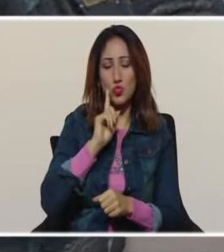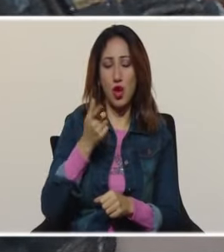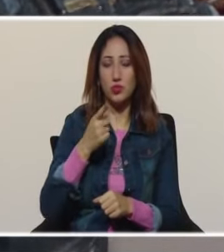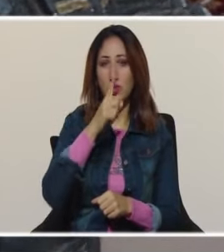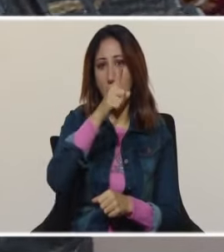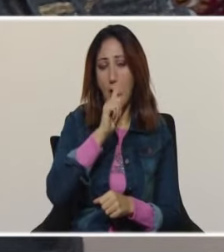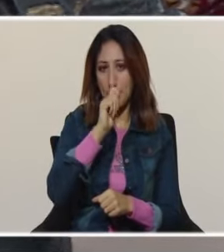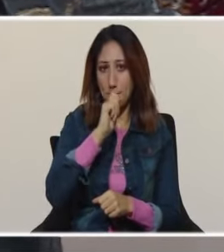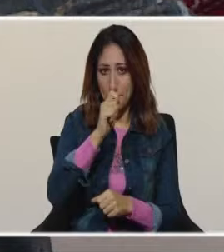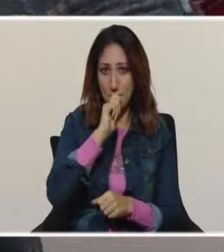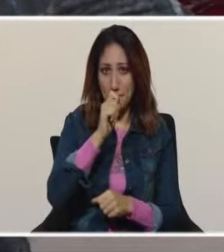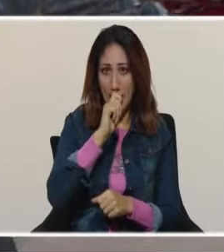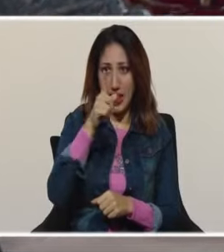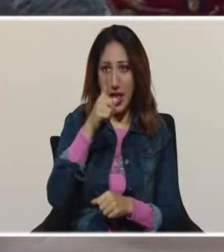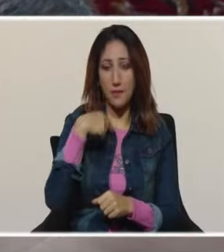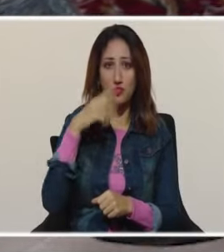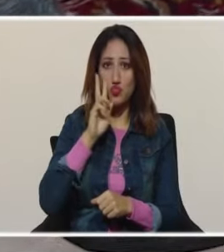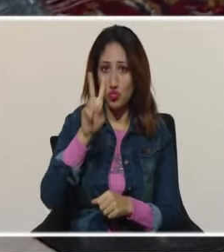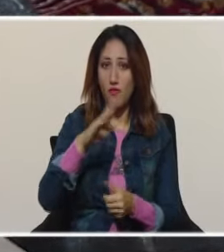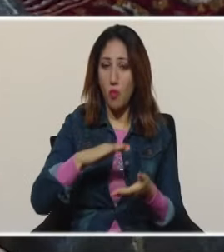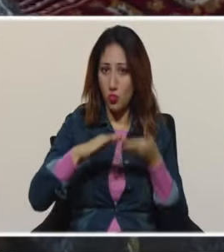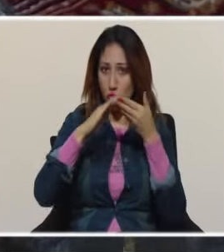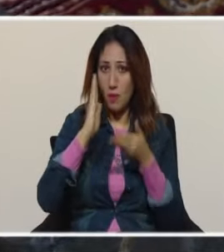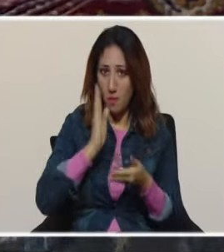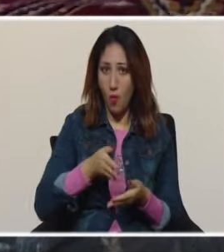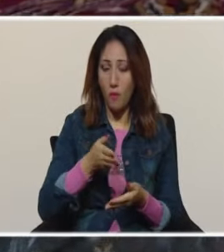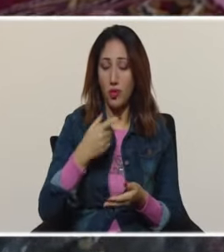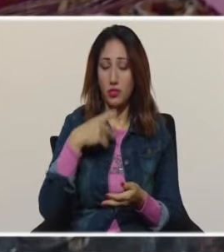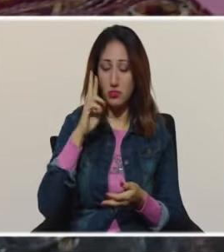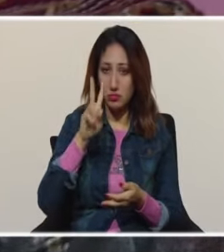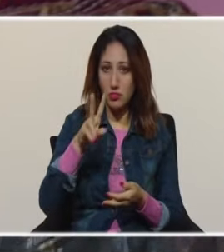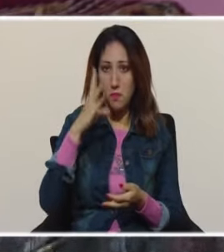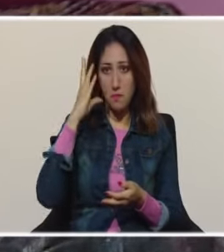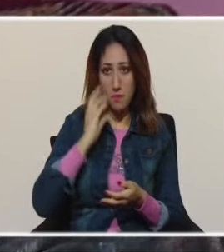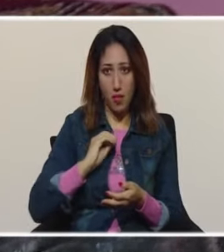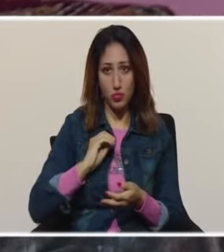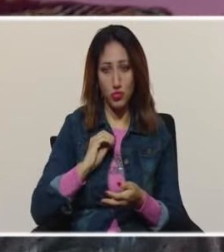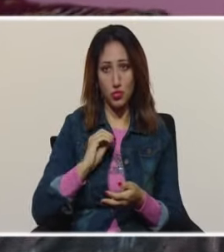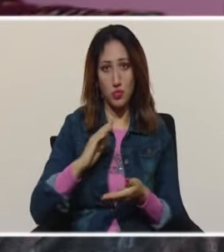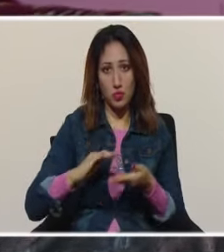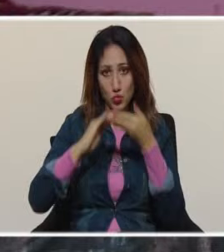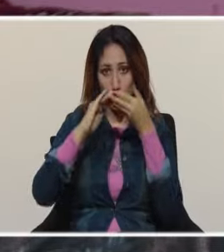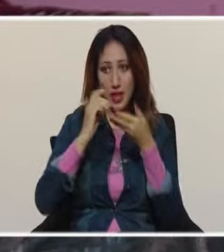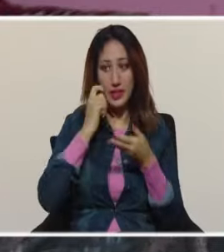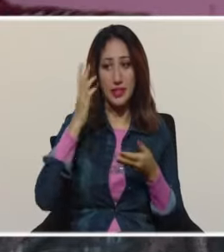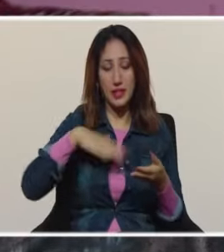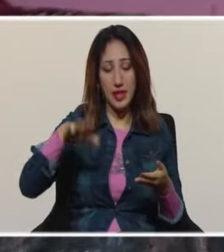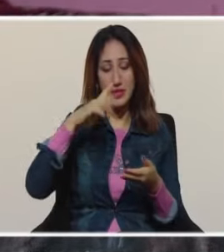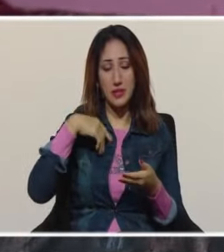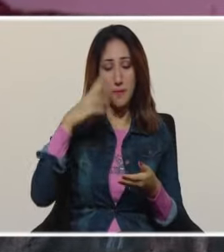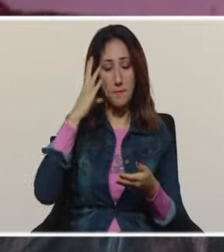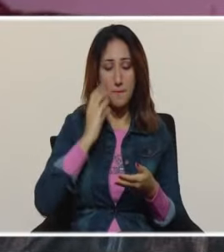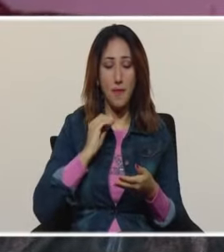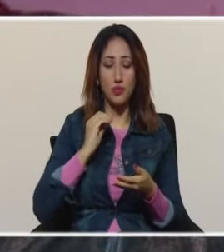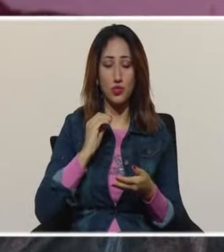واحد من الناس يعني بتفرج وبلاقيه بيقدم حاجات مساعدات للناس وكده،